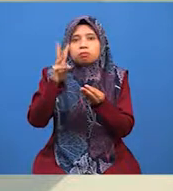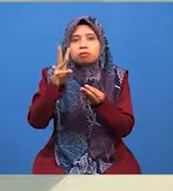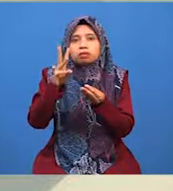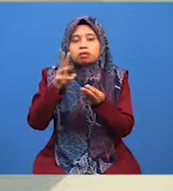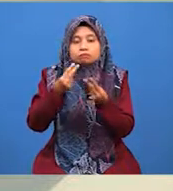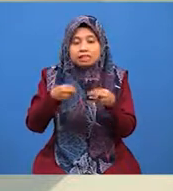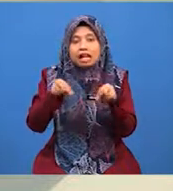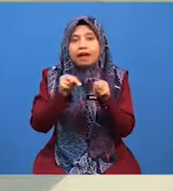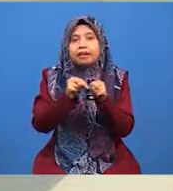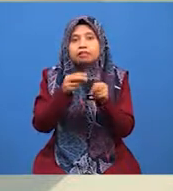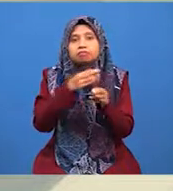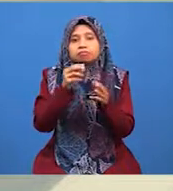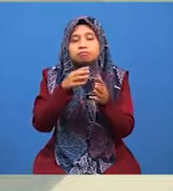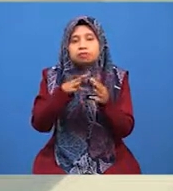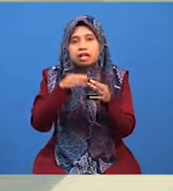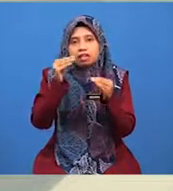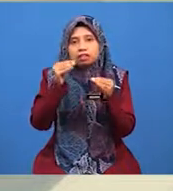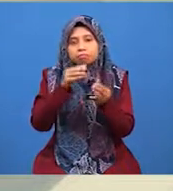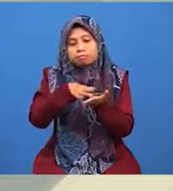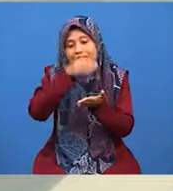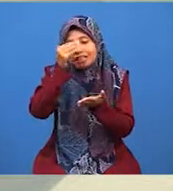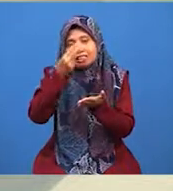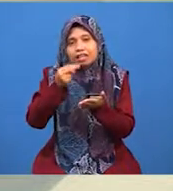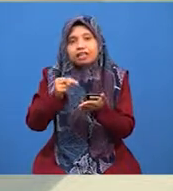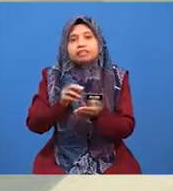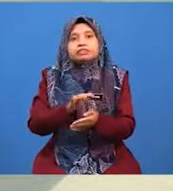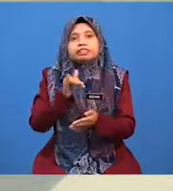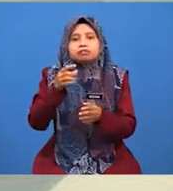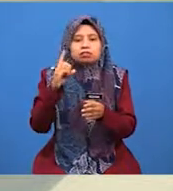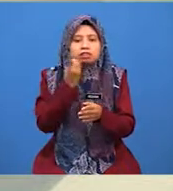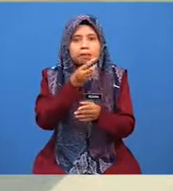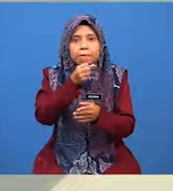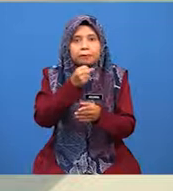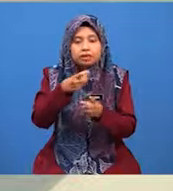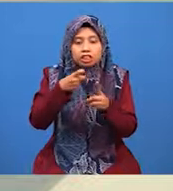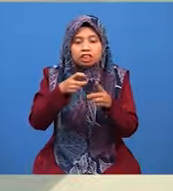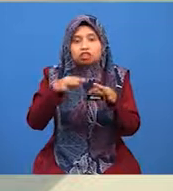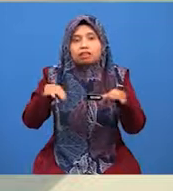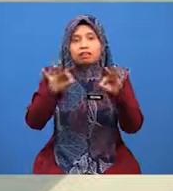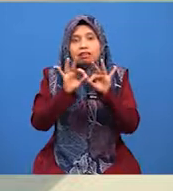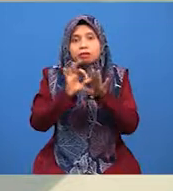dan pengajaran yang terdapat dalam cerpen Legasi Tapai Ubi ini.